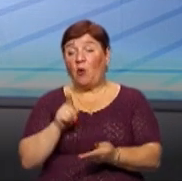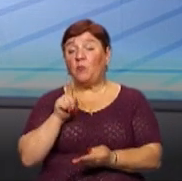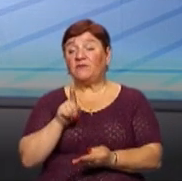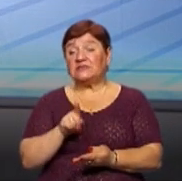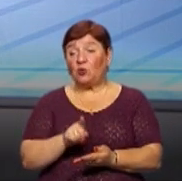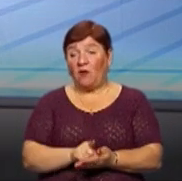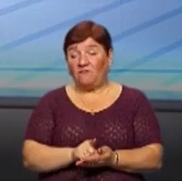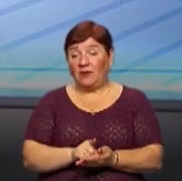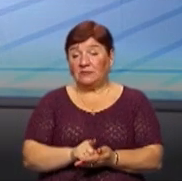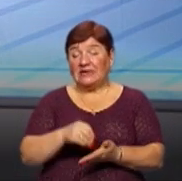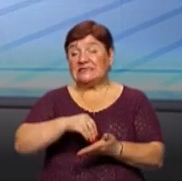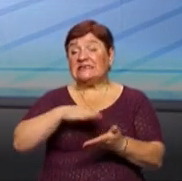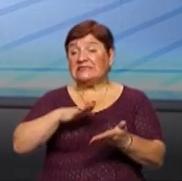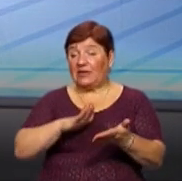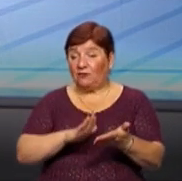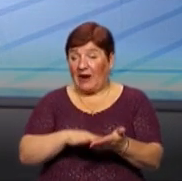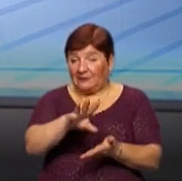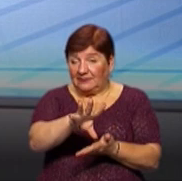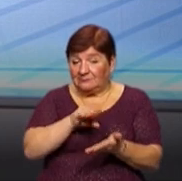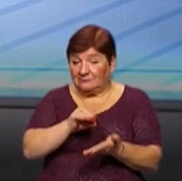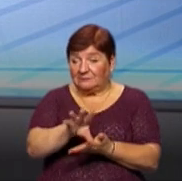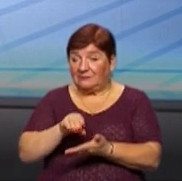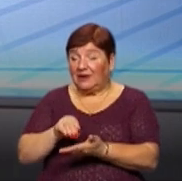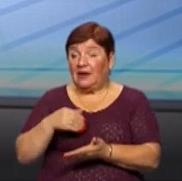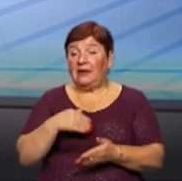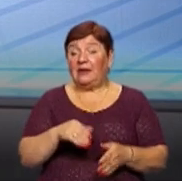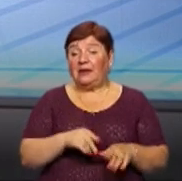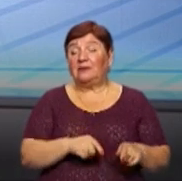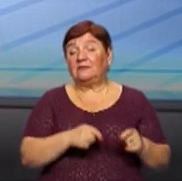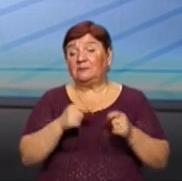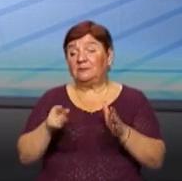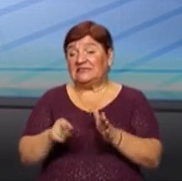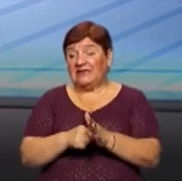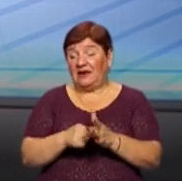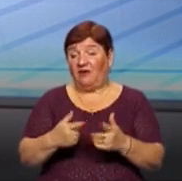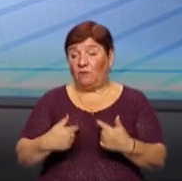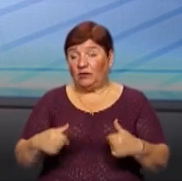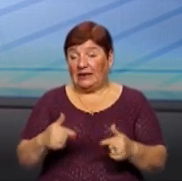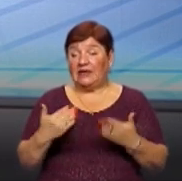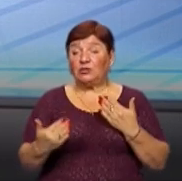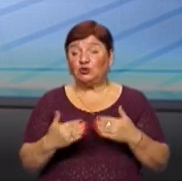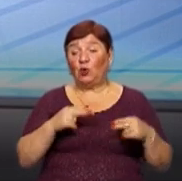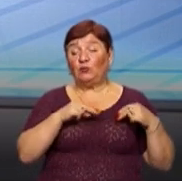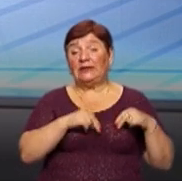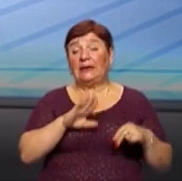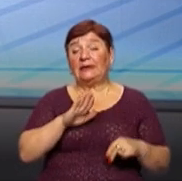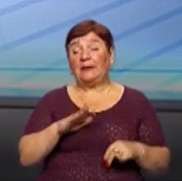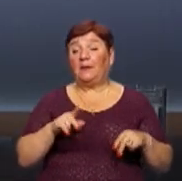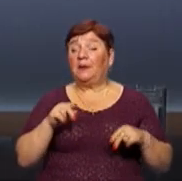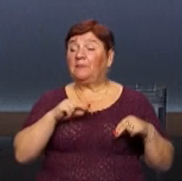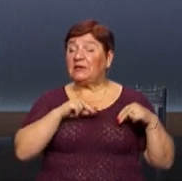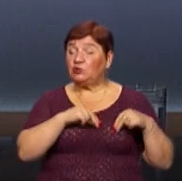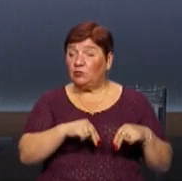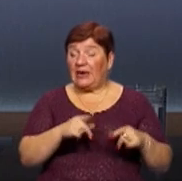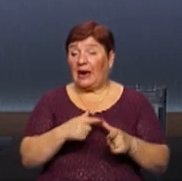обов'язково їх трудові книжки засканувати, ну, це файлами вона формується і відправляється на портал пенсійного фонду. Якщо людина сама не працює,